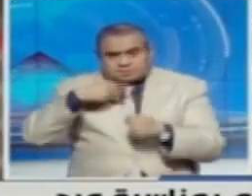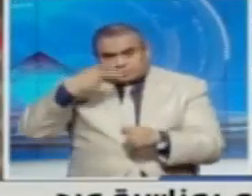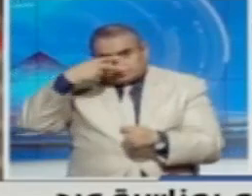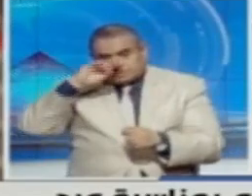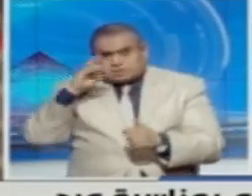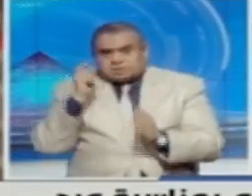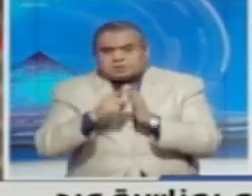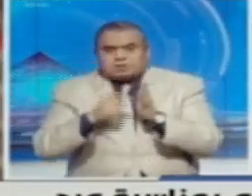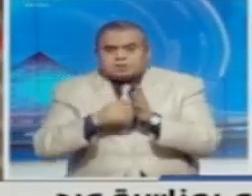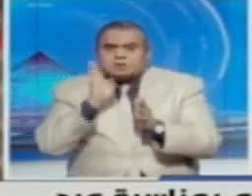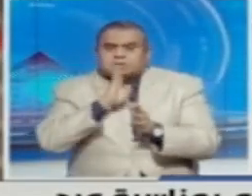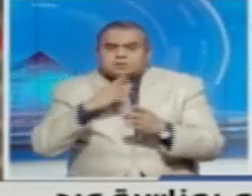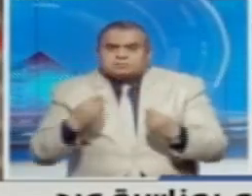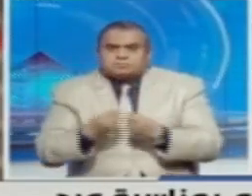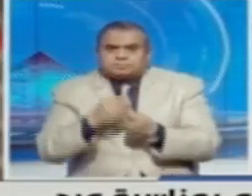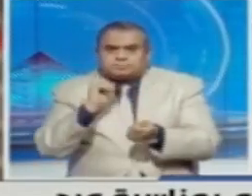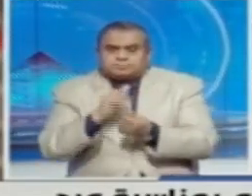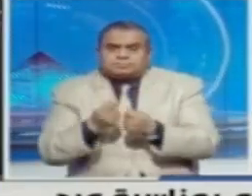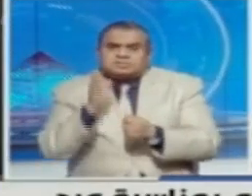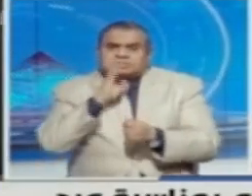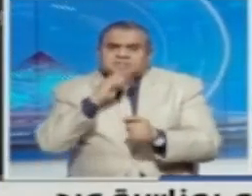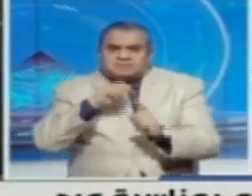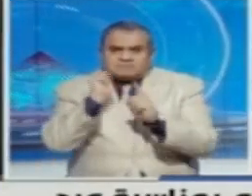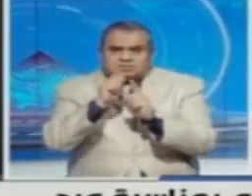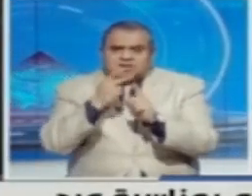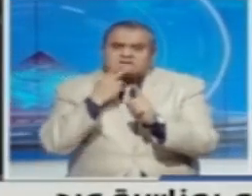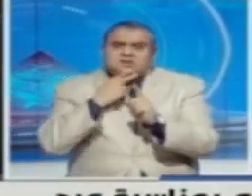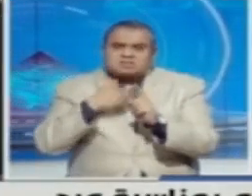دي بقت بتساعد حد عشان يبقى افضل.